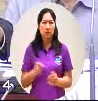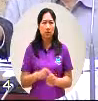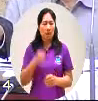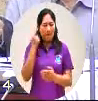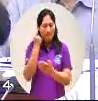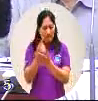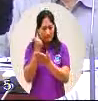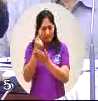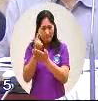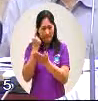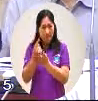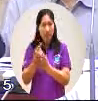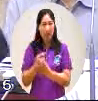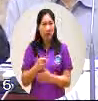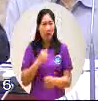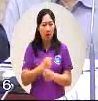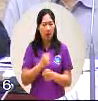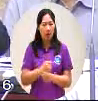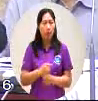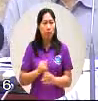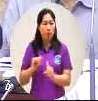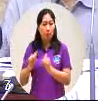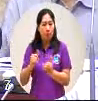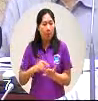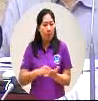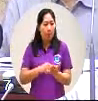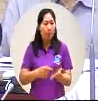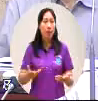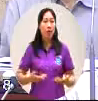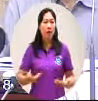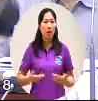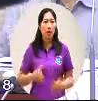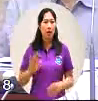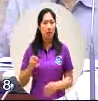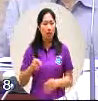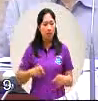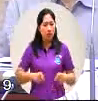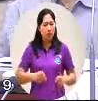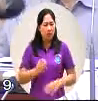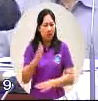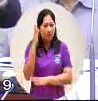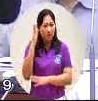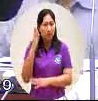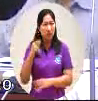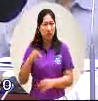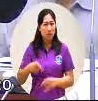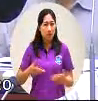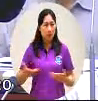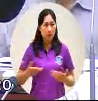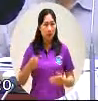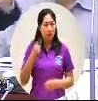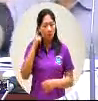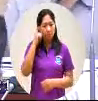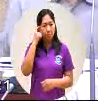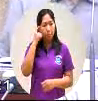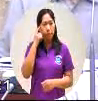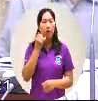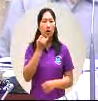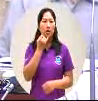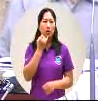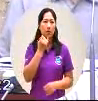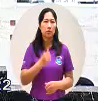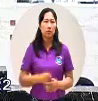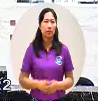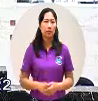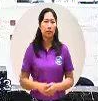请案件。啊，当然，那是有政策性的吼，我们是可以考虑，就是说，如果说啊，刚好有一个据点， 二三十个你要